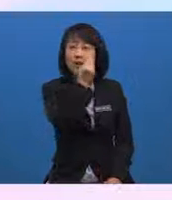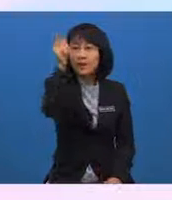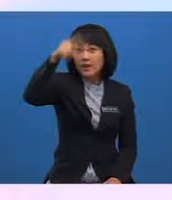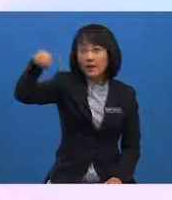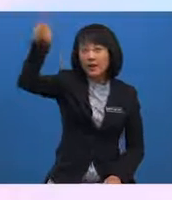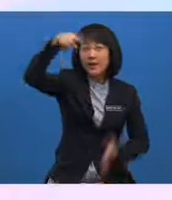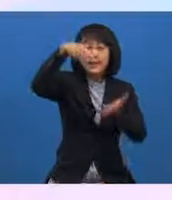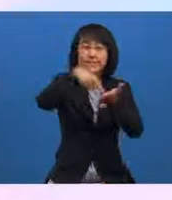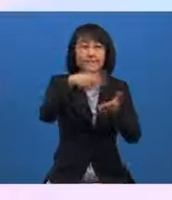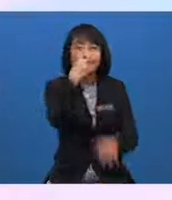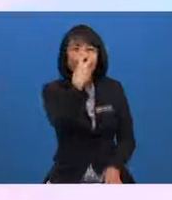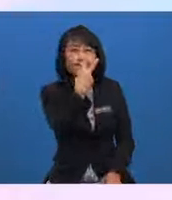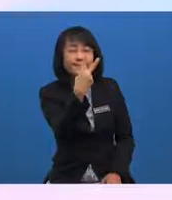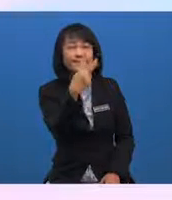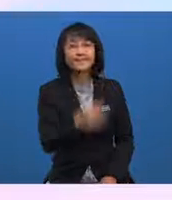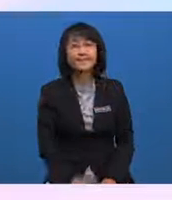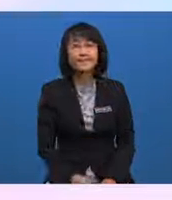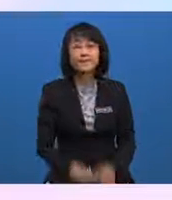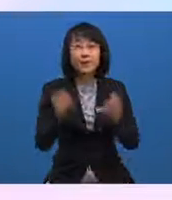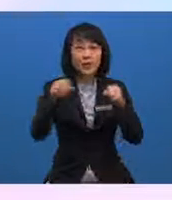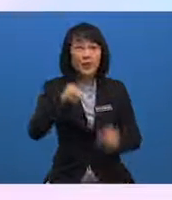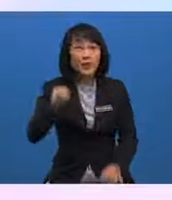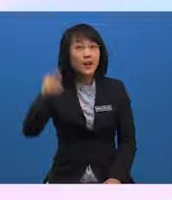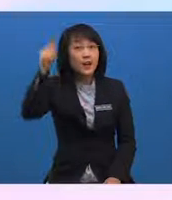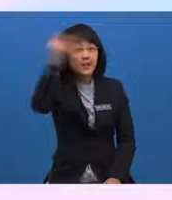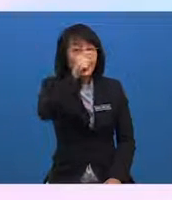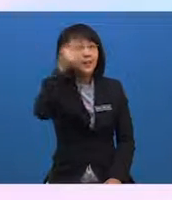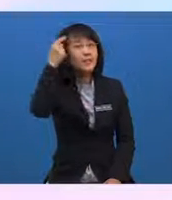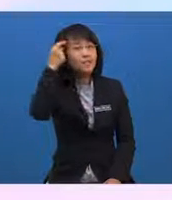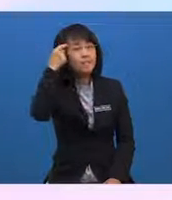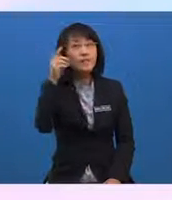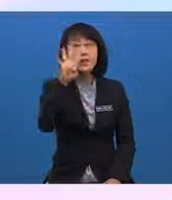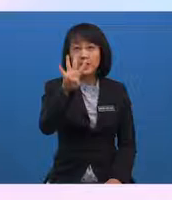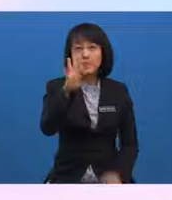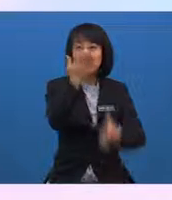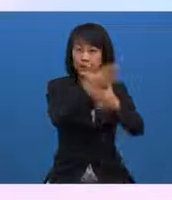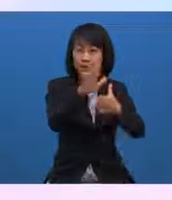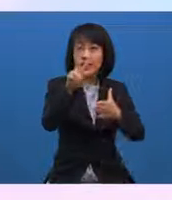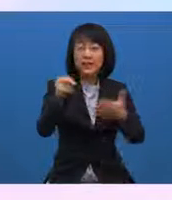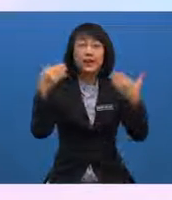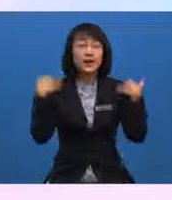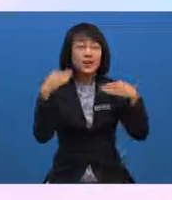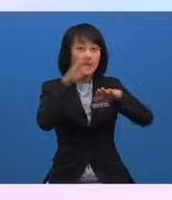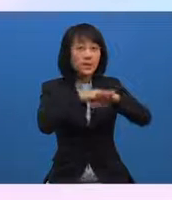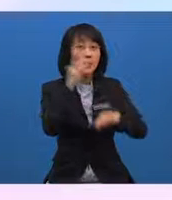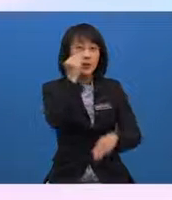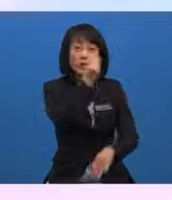ini. Boleh murid-murid teka 4 bahagian yang ada pada bunga matahari